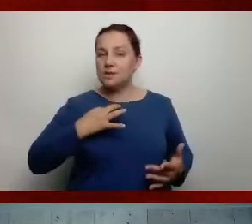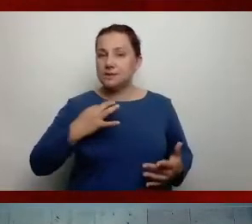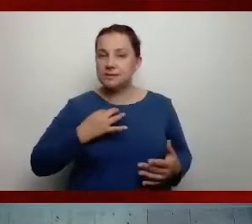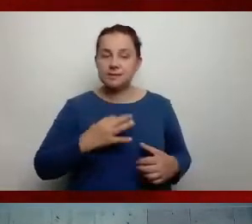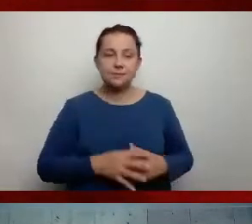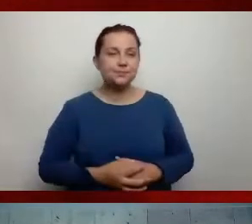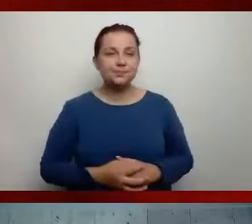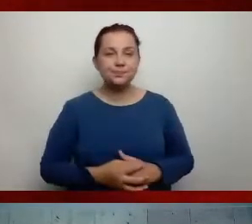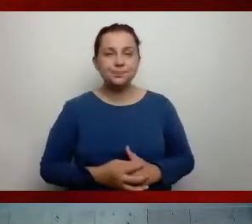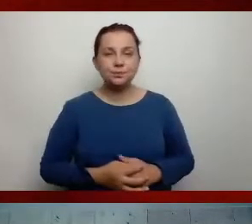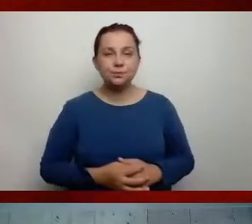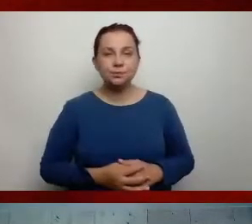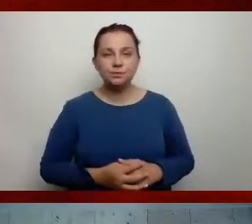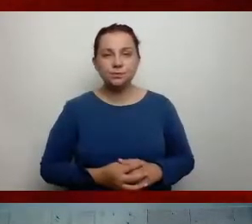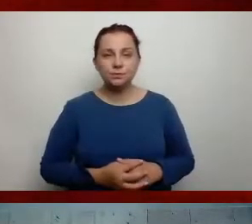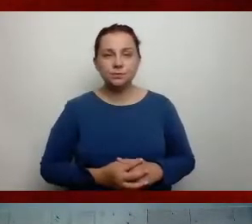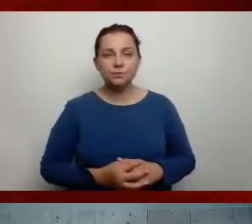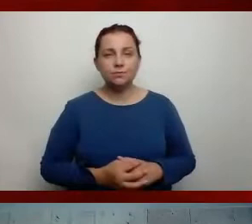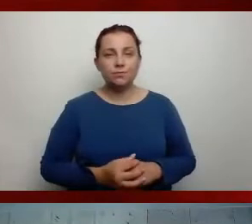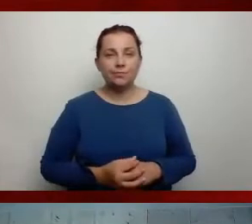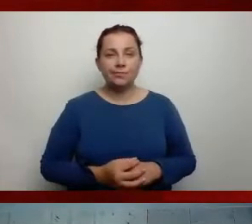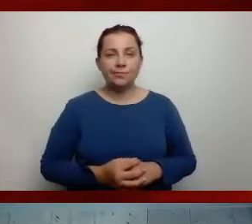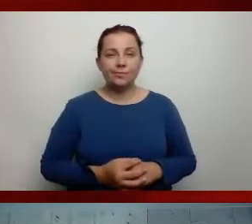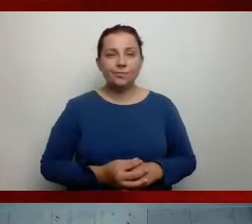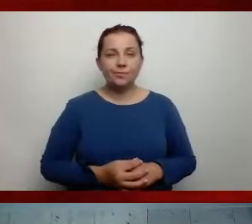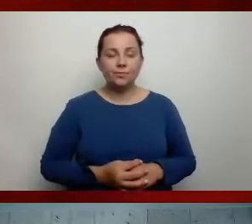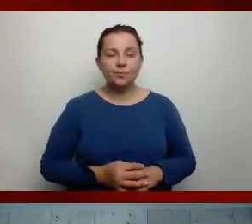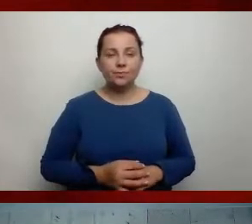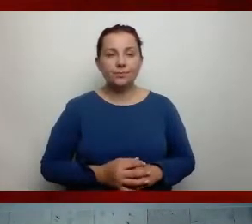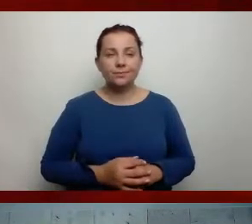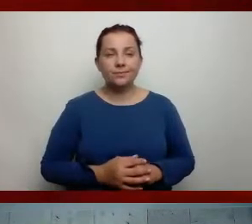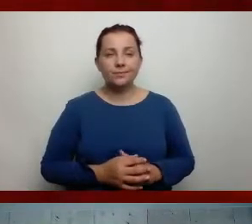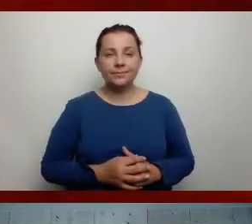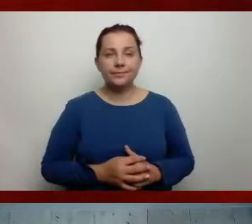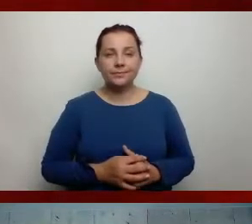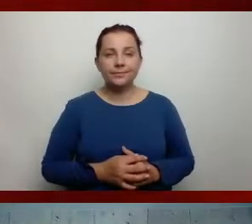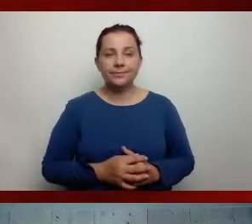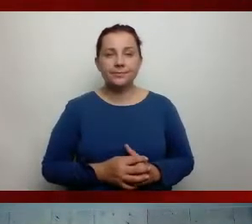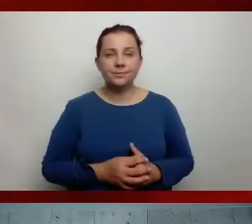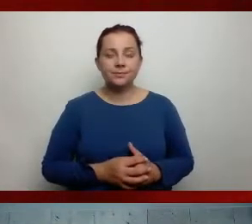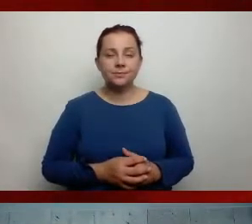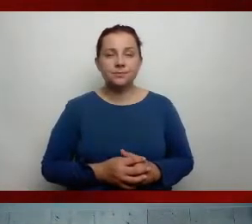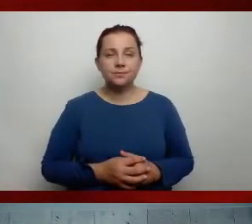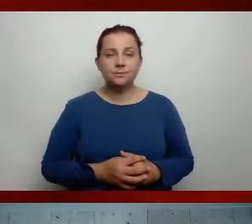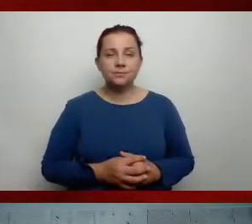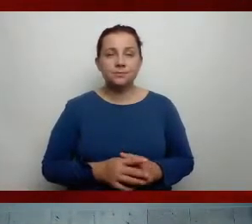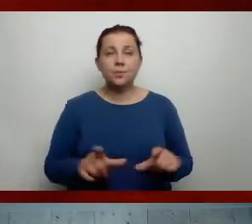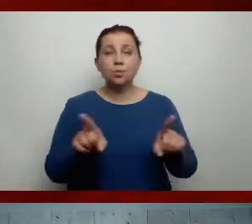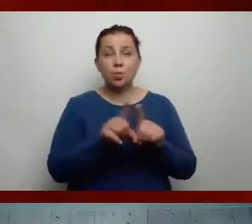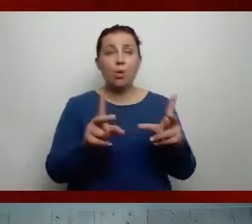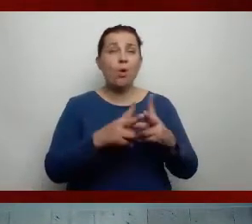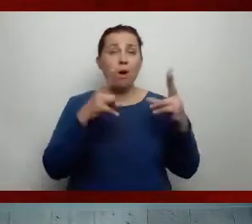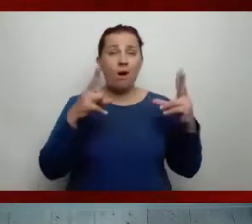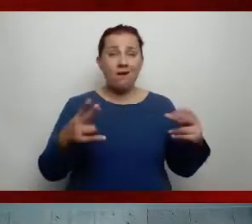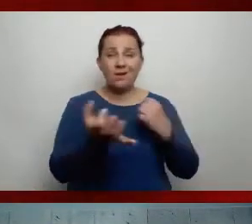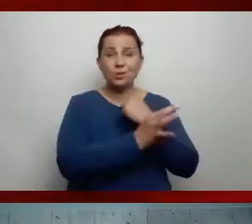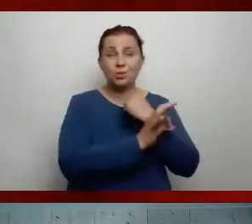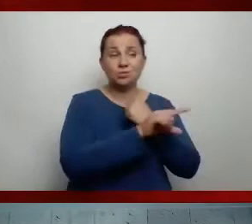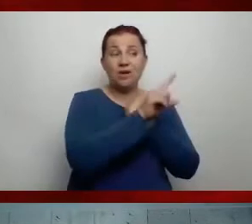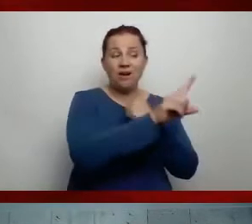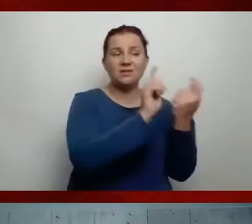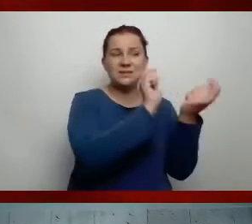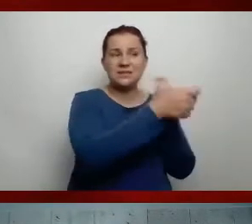mniej do jego spuścizny po nim literackiej, tylko do jego życiorysu. Zarówno już w okresie studiów zmieniał